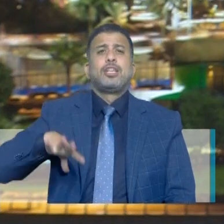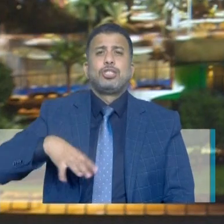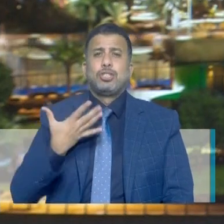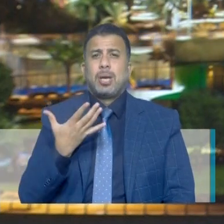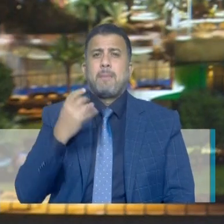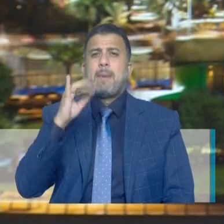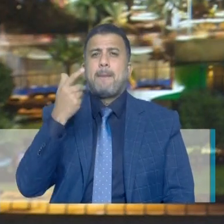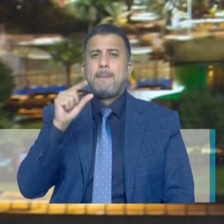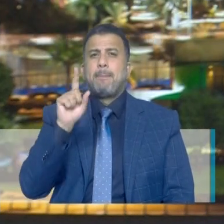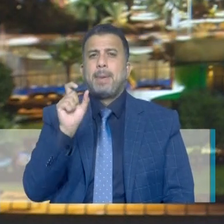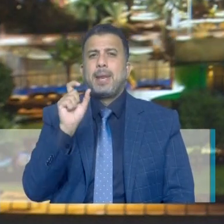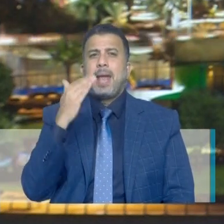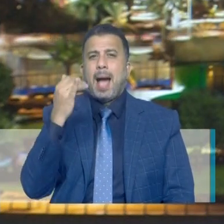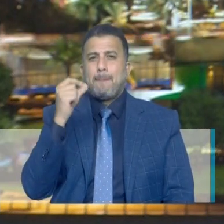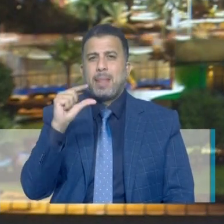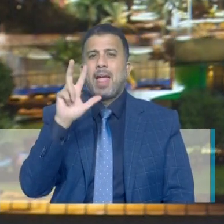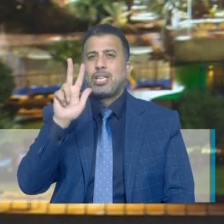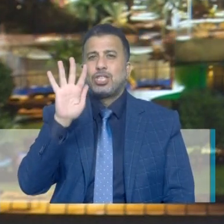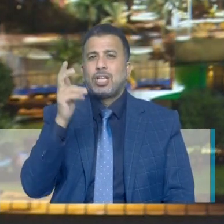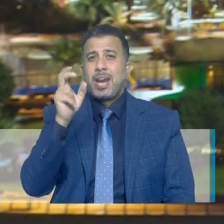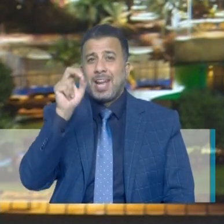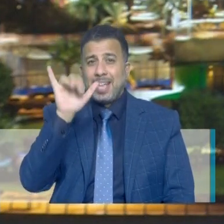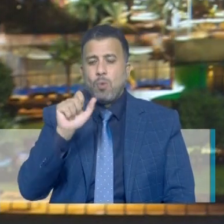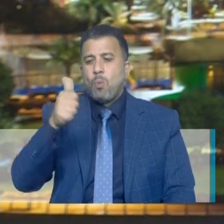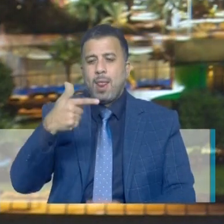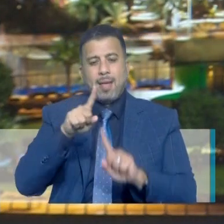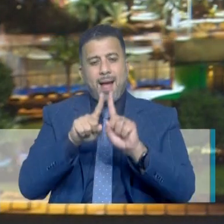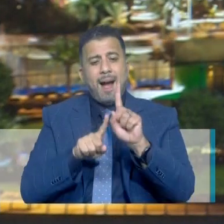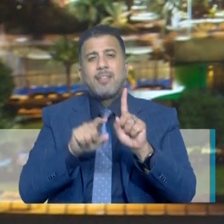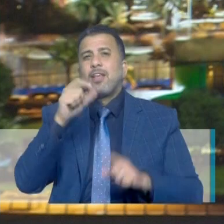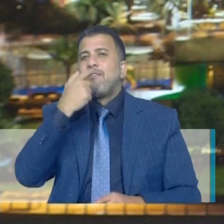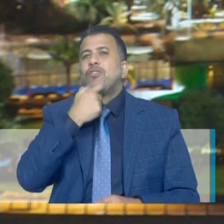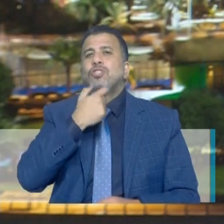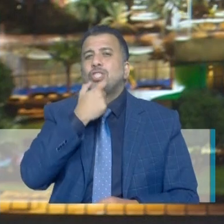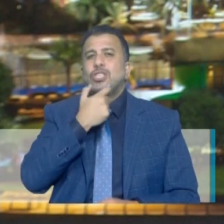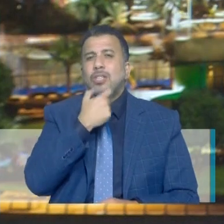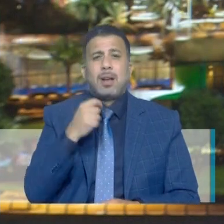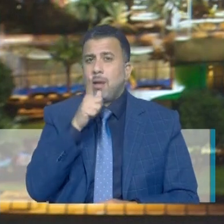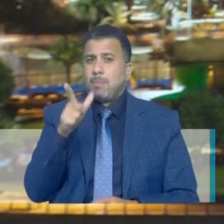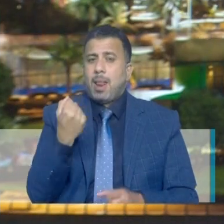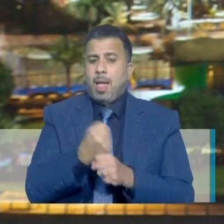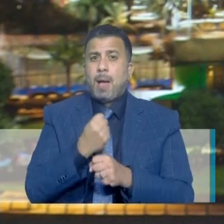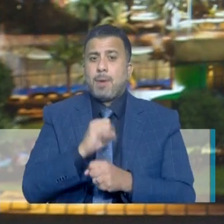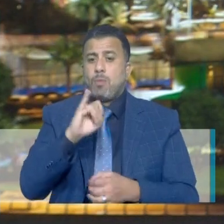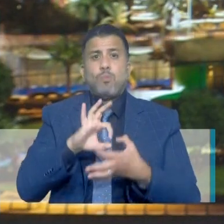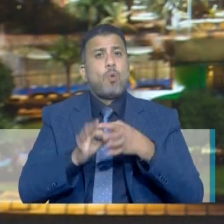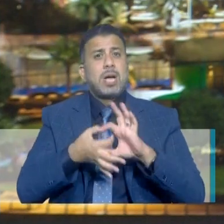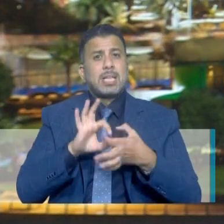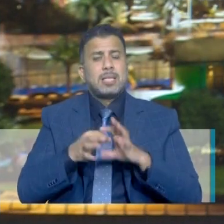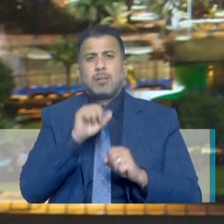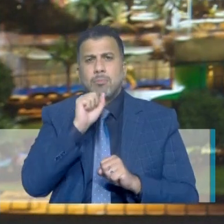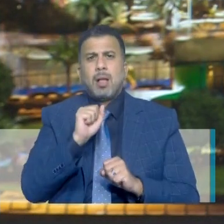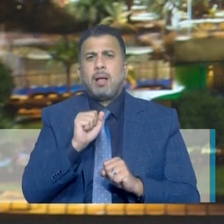اكد سمو الشيخ محمد بن حمد الشرقي ولي عهد الفجيره اهميه رفع كفاءه العمل المؤسسي